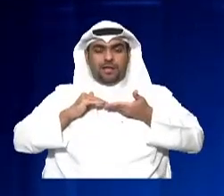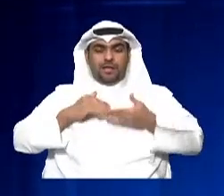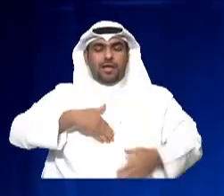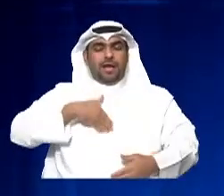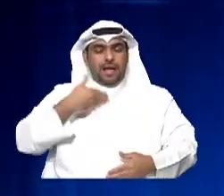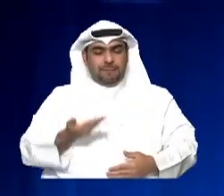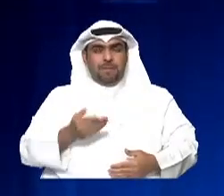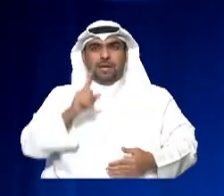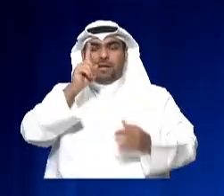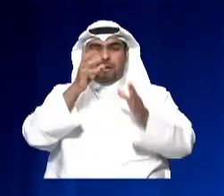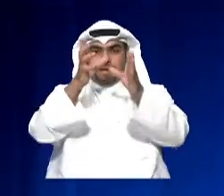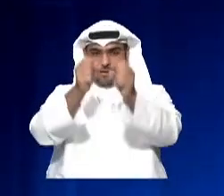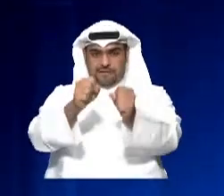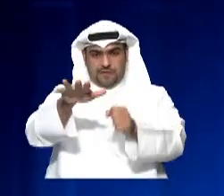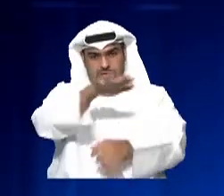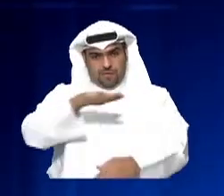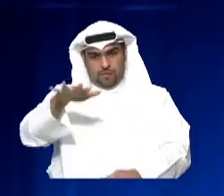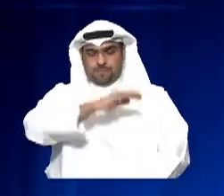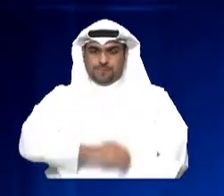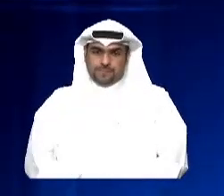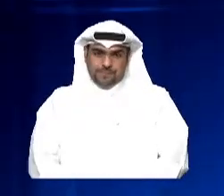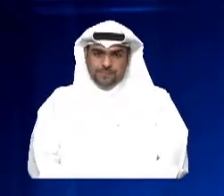السلامه للجميع